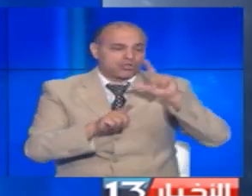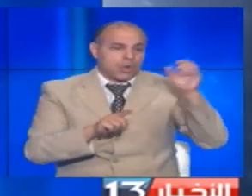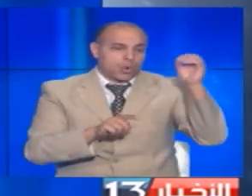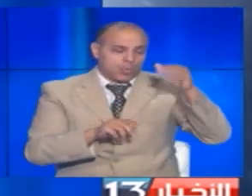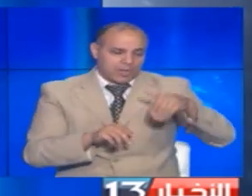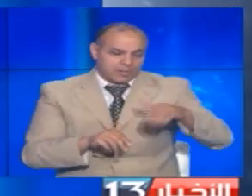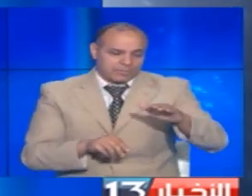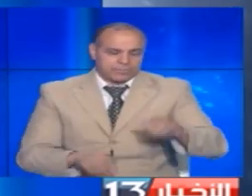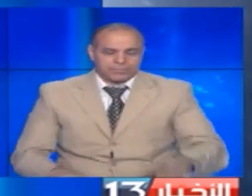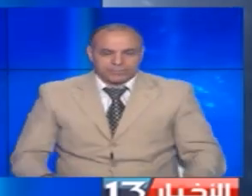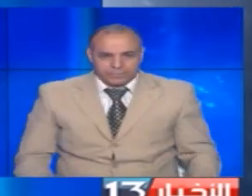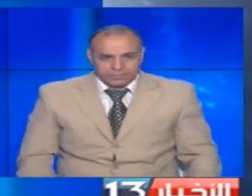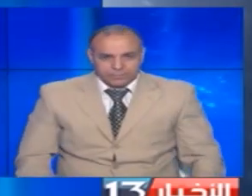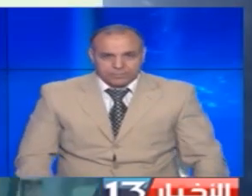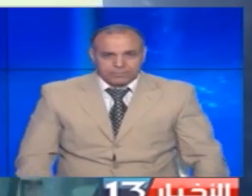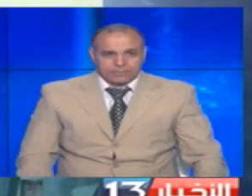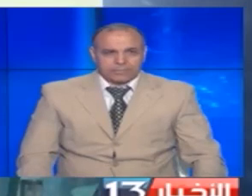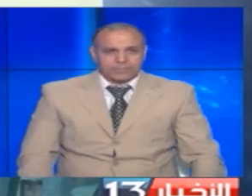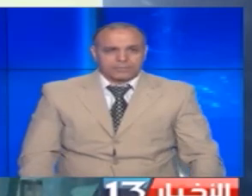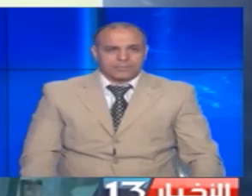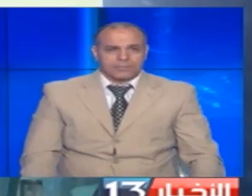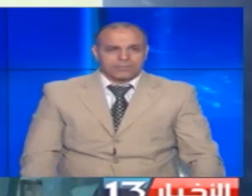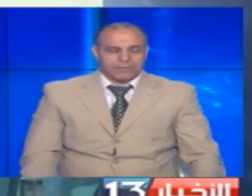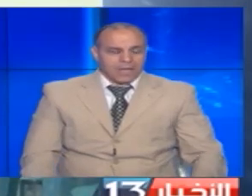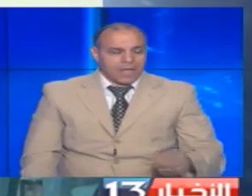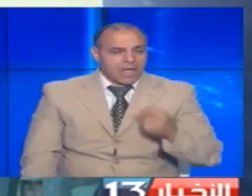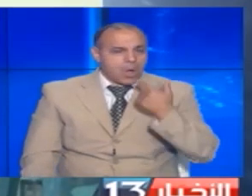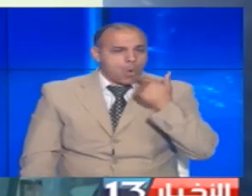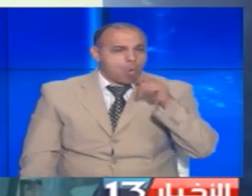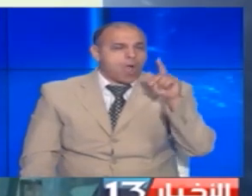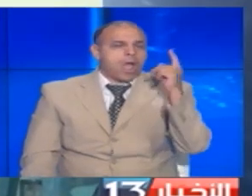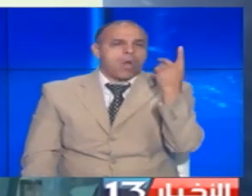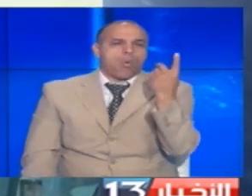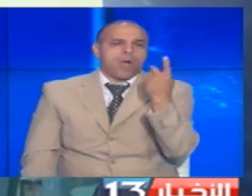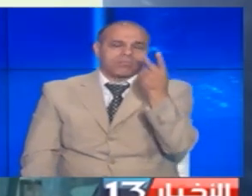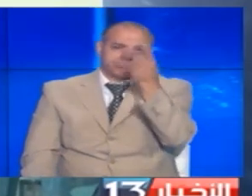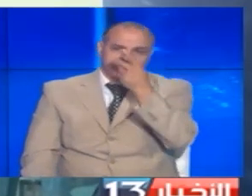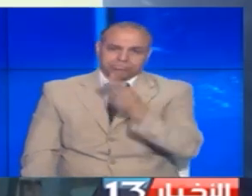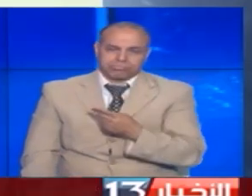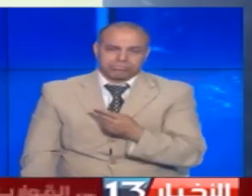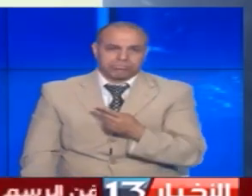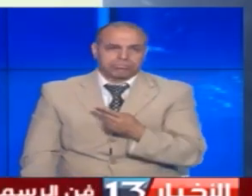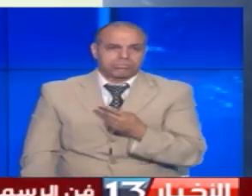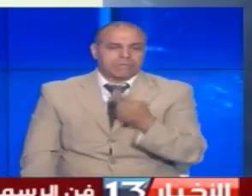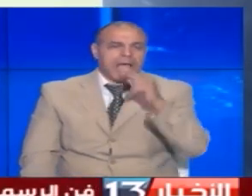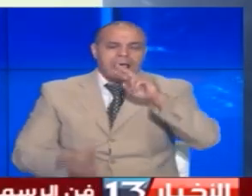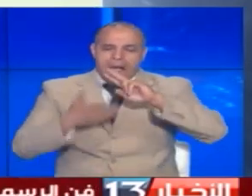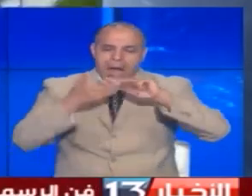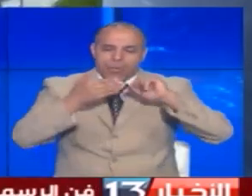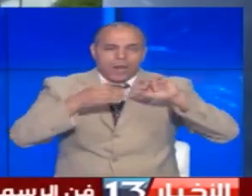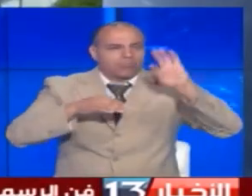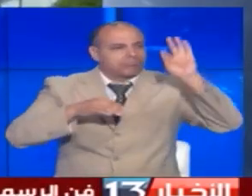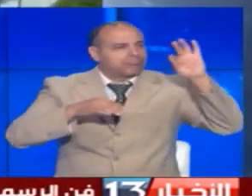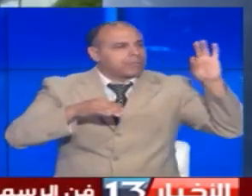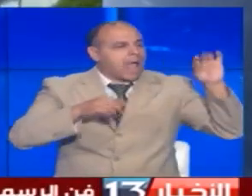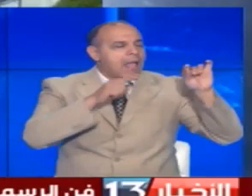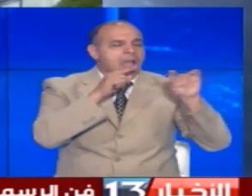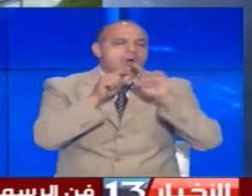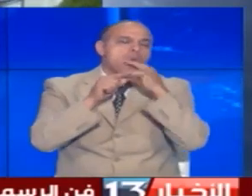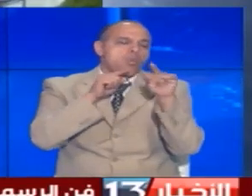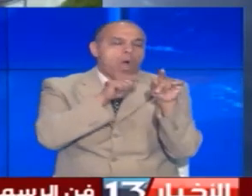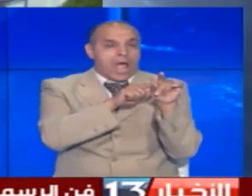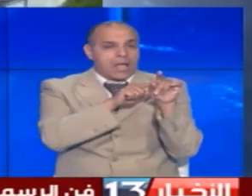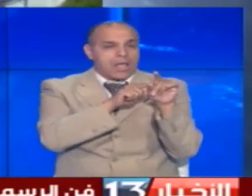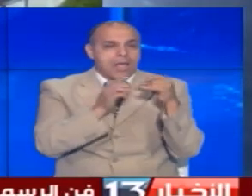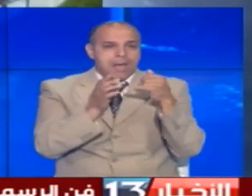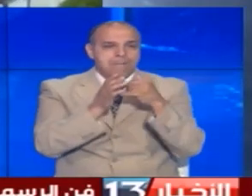الجاري الفن بلغه واحده الفن وبلغه الالوان وليش اه الرسام هنا في